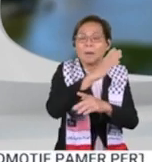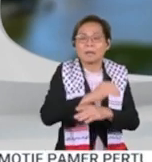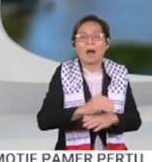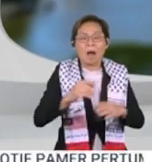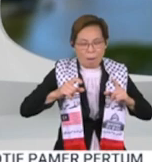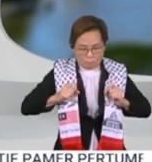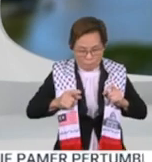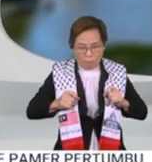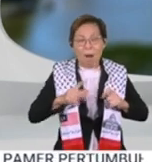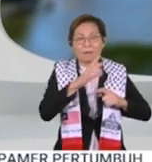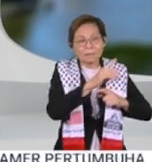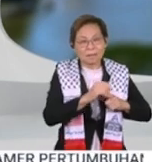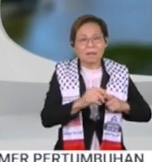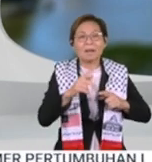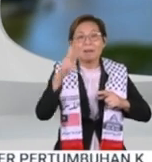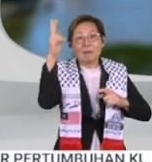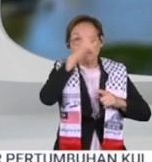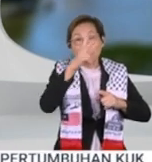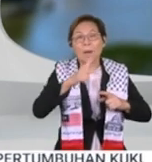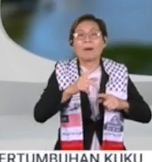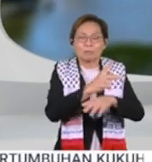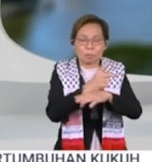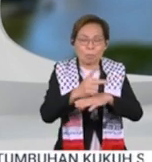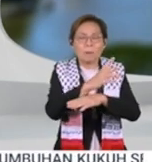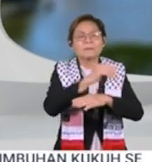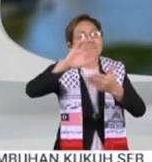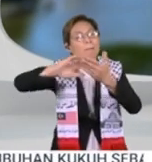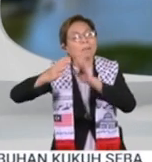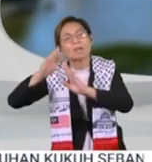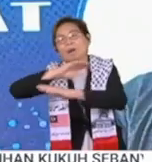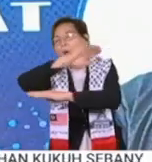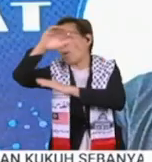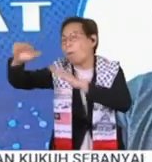malah merangkumi sektor korporat dan masyarakat keseluruhan.